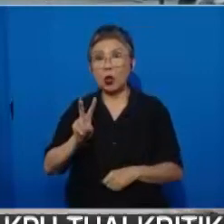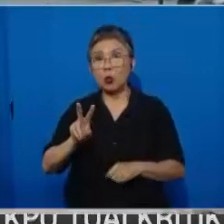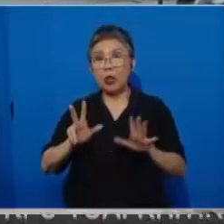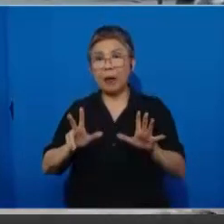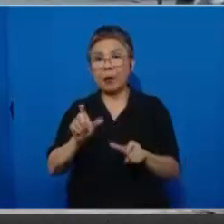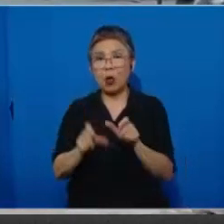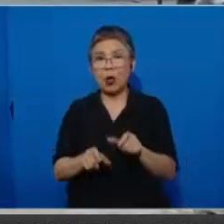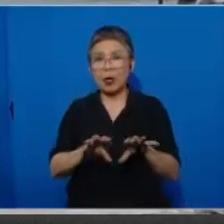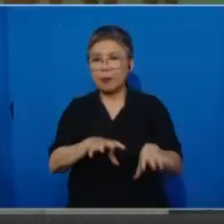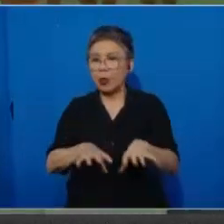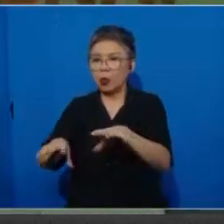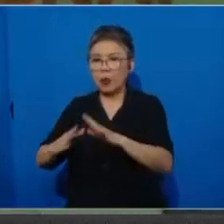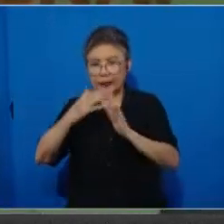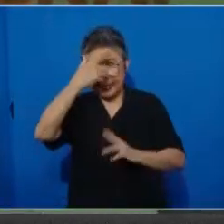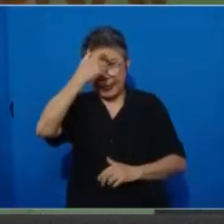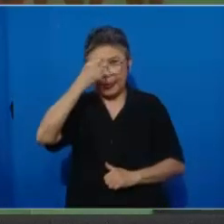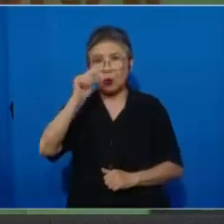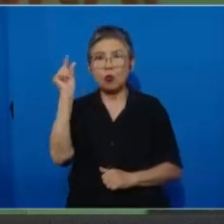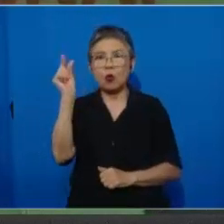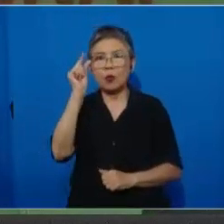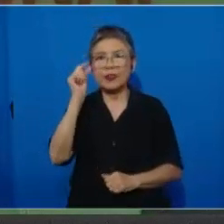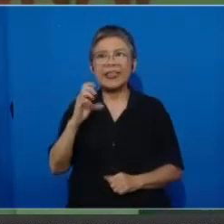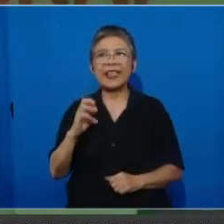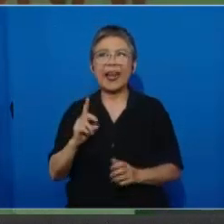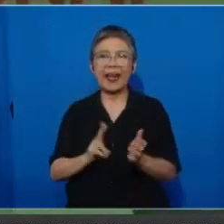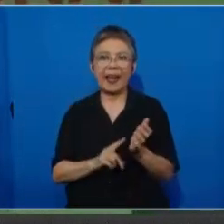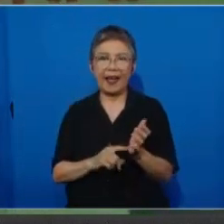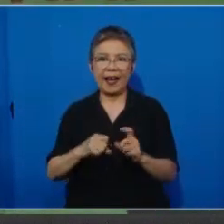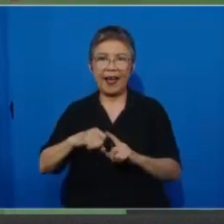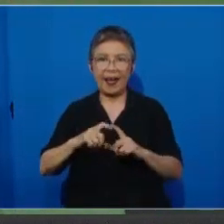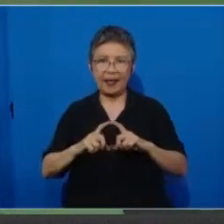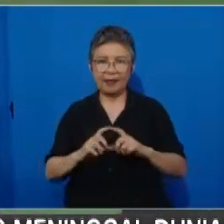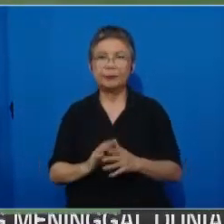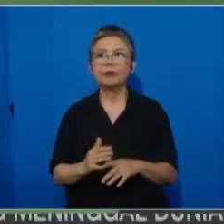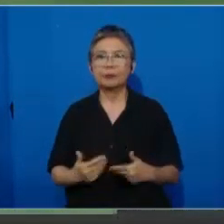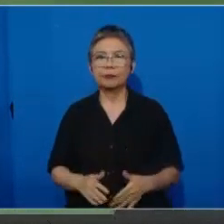dievakuasi ke RSUD Cicalengka. Tim Liputan CNN Indonesia.